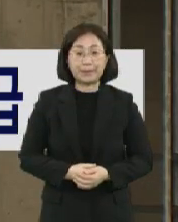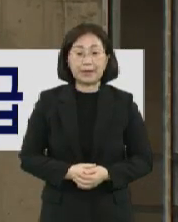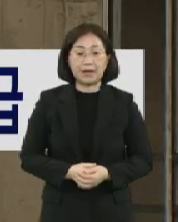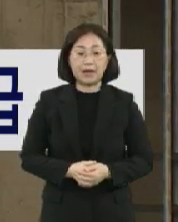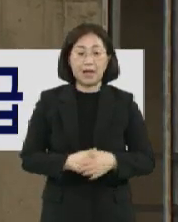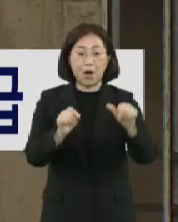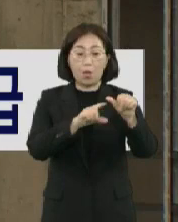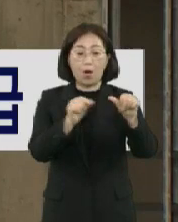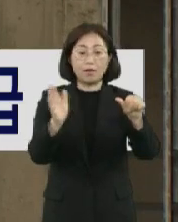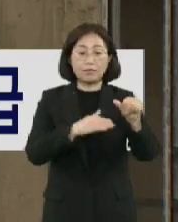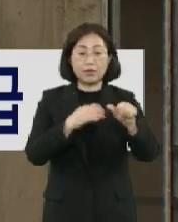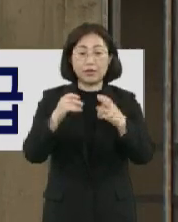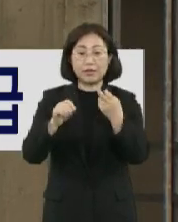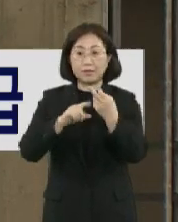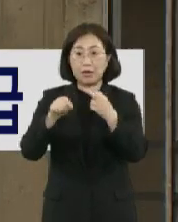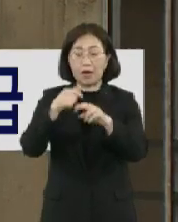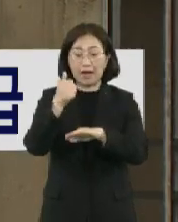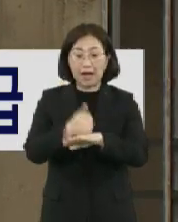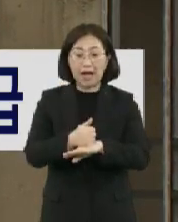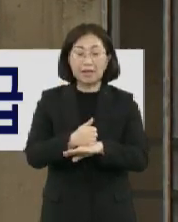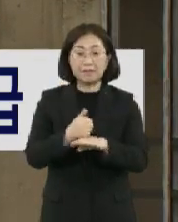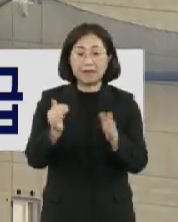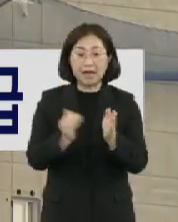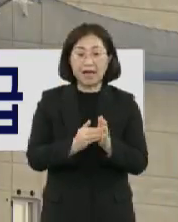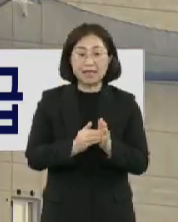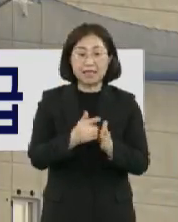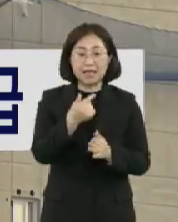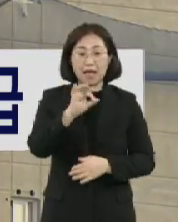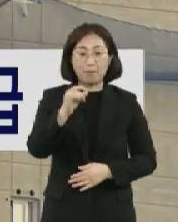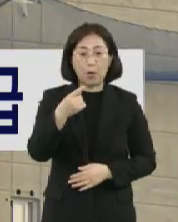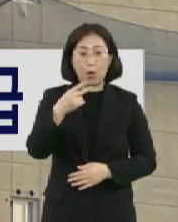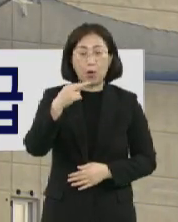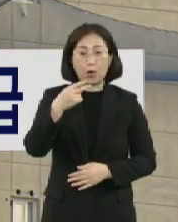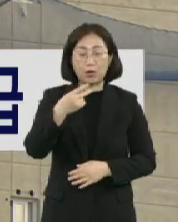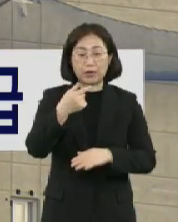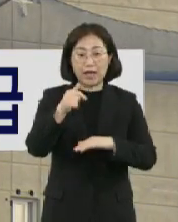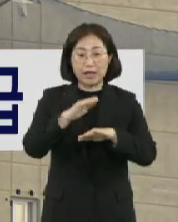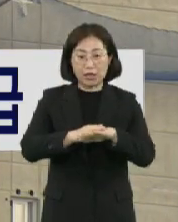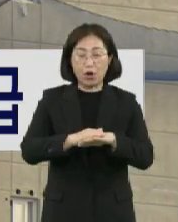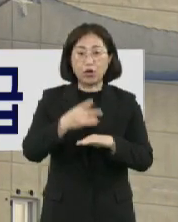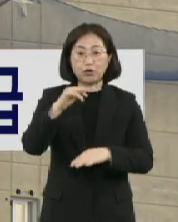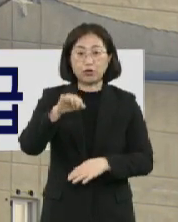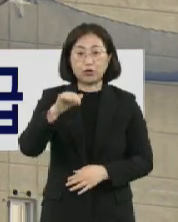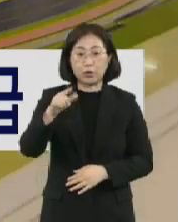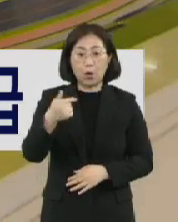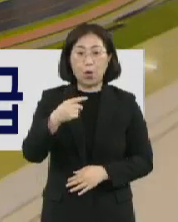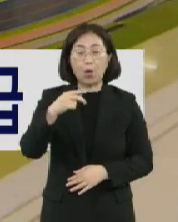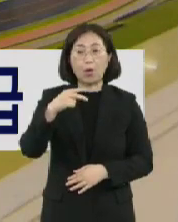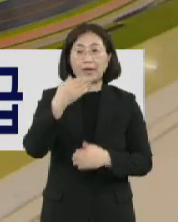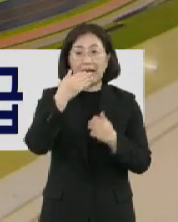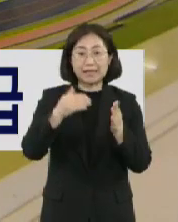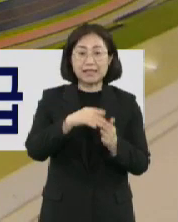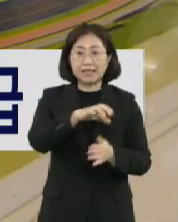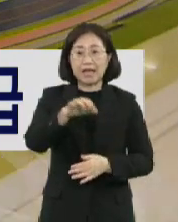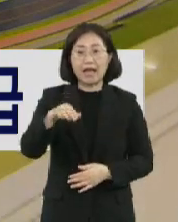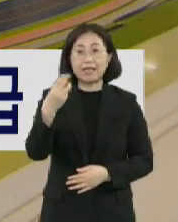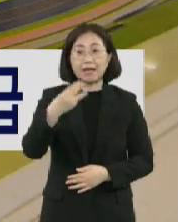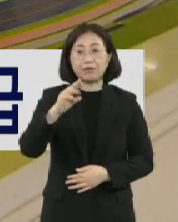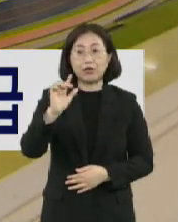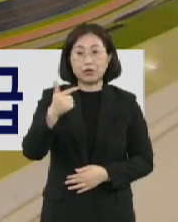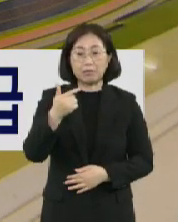오는 5월부터 연말까지 내포신도시 와 대전 중국 지구 당진 석문 산업단지에 3600 가구를